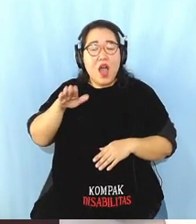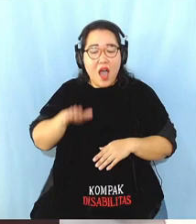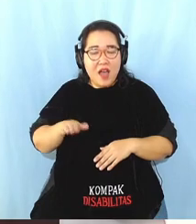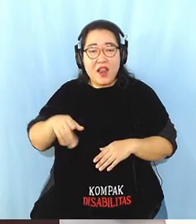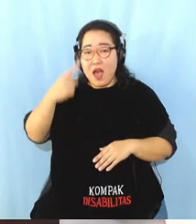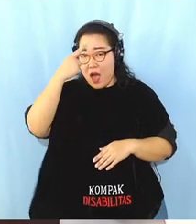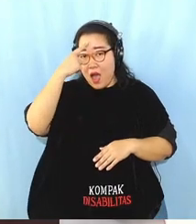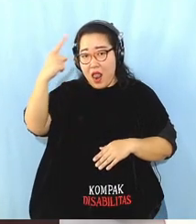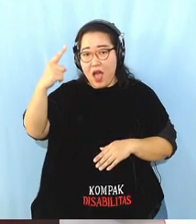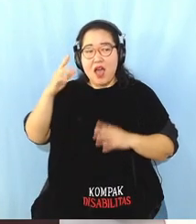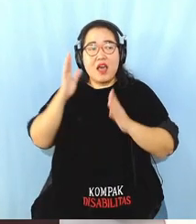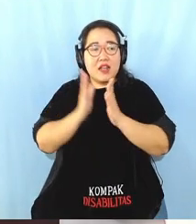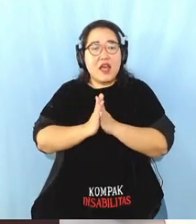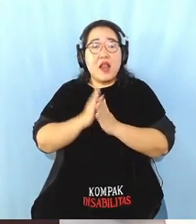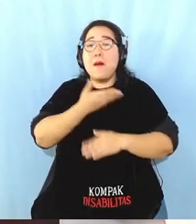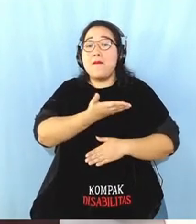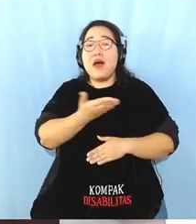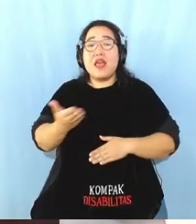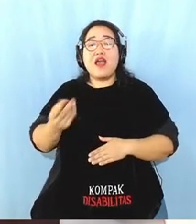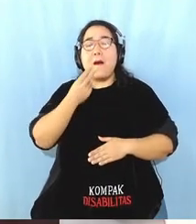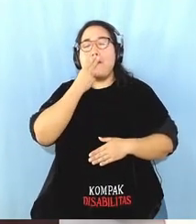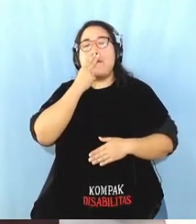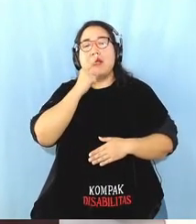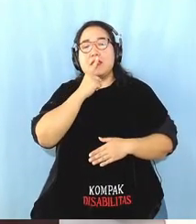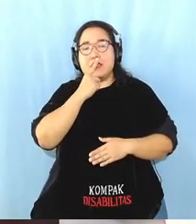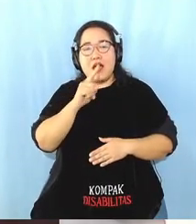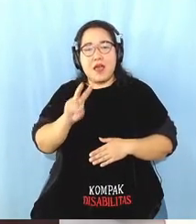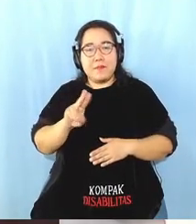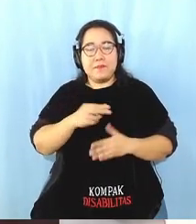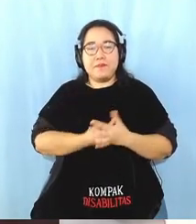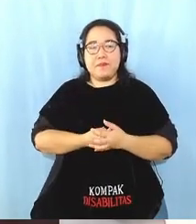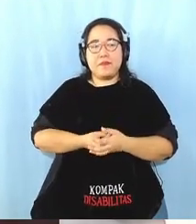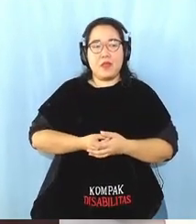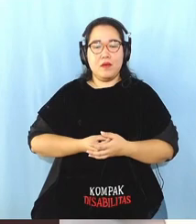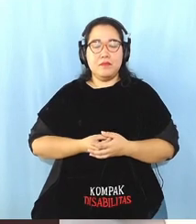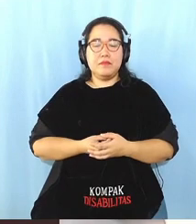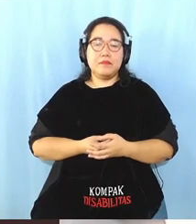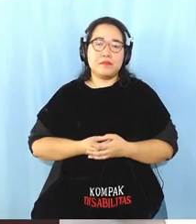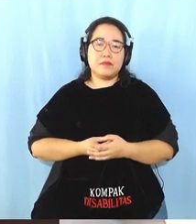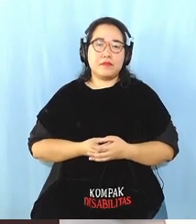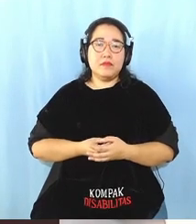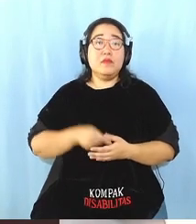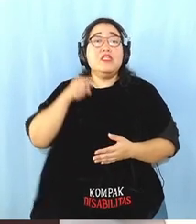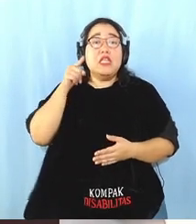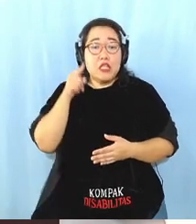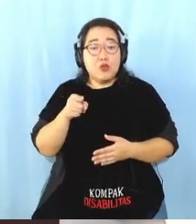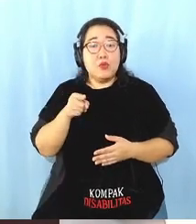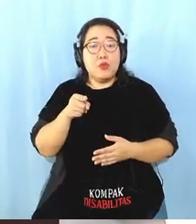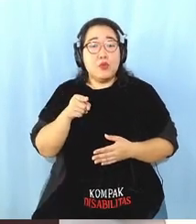Saudara-saudari, itulah gambaran, bukan gambaran sebenarnya, itulah